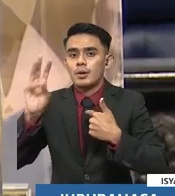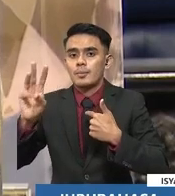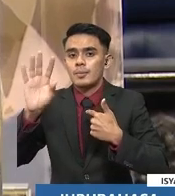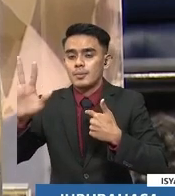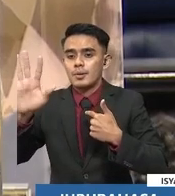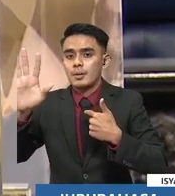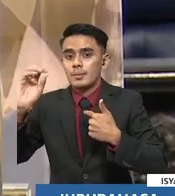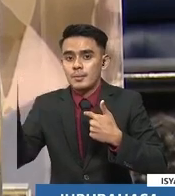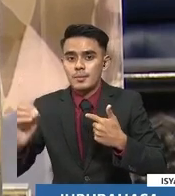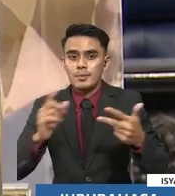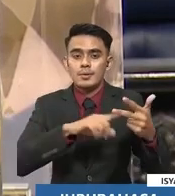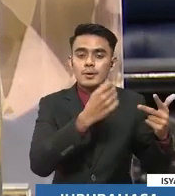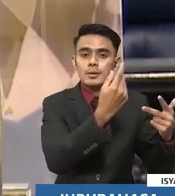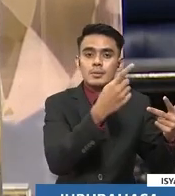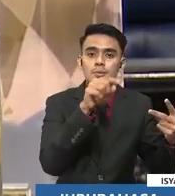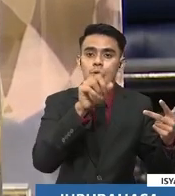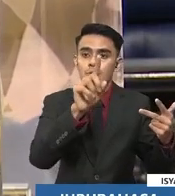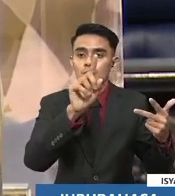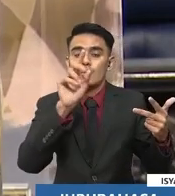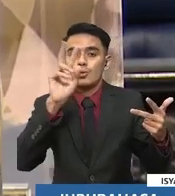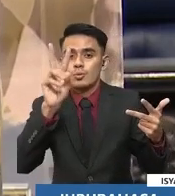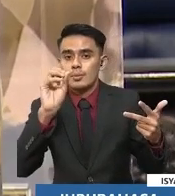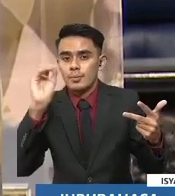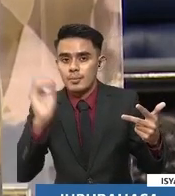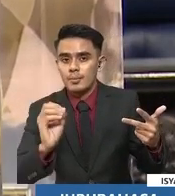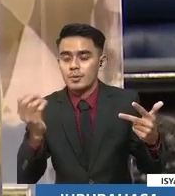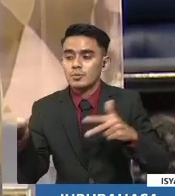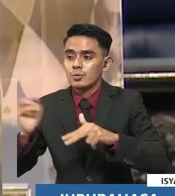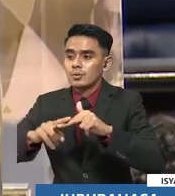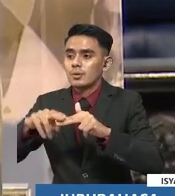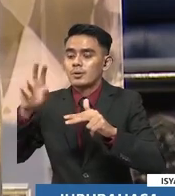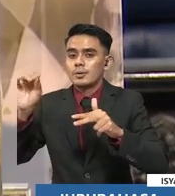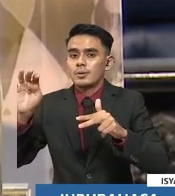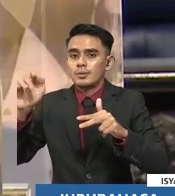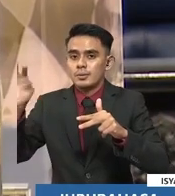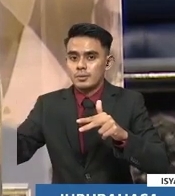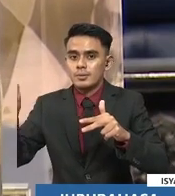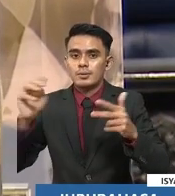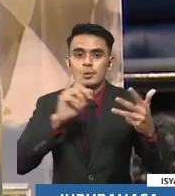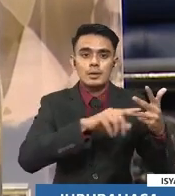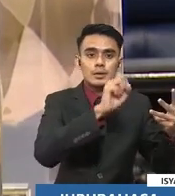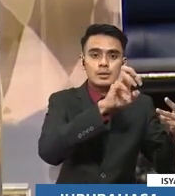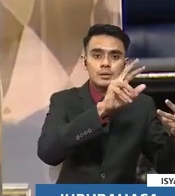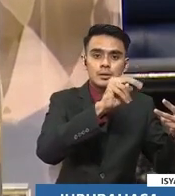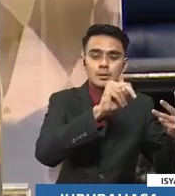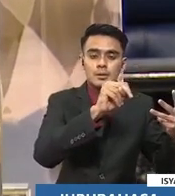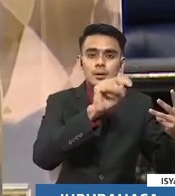8.65%. Ulu Rejang 11.21%, telah meningkat kepada 18.31%.